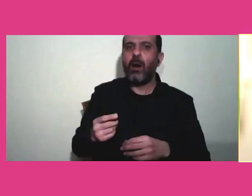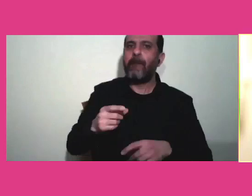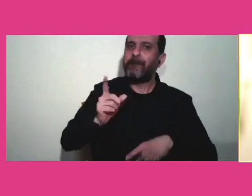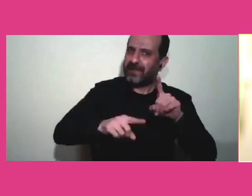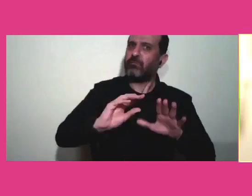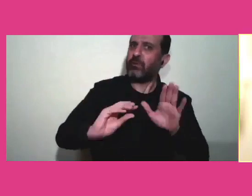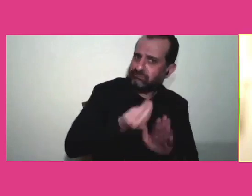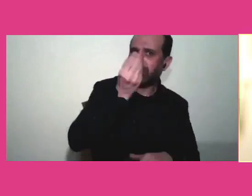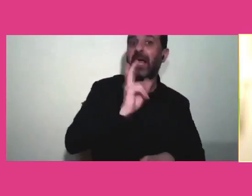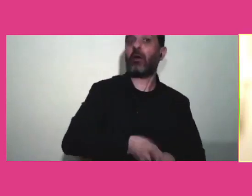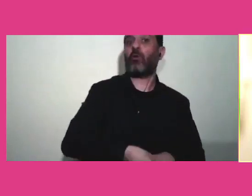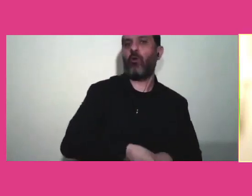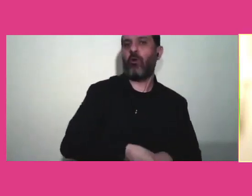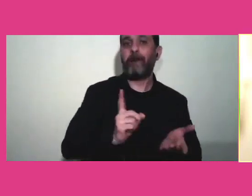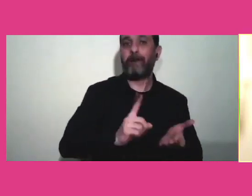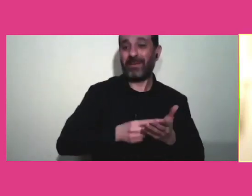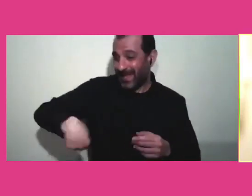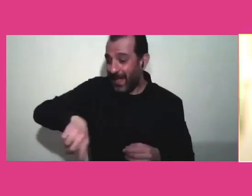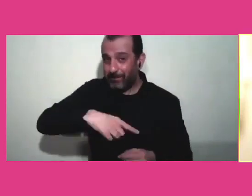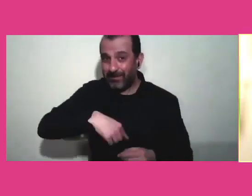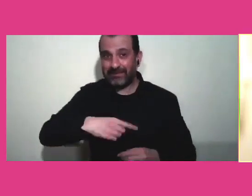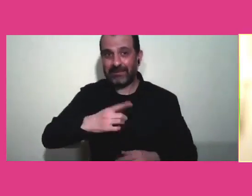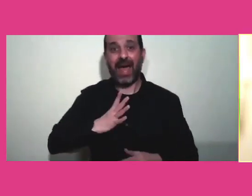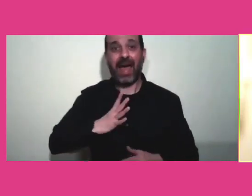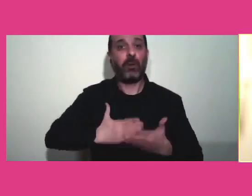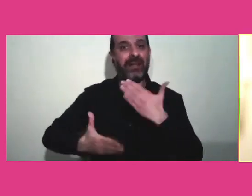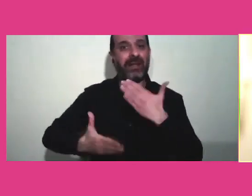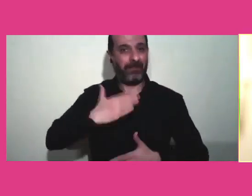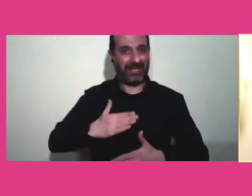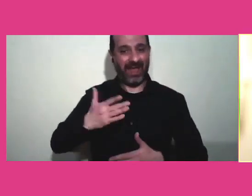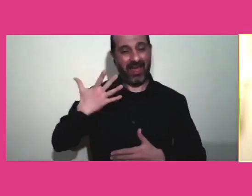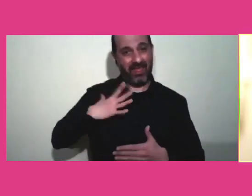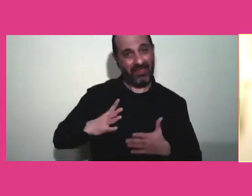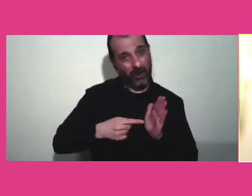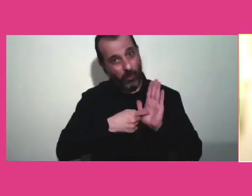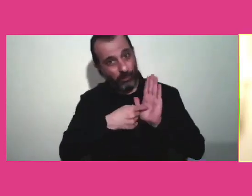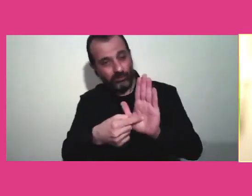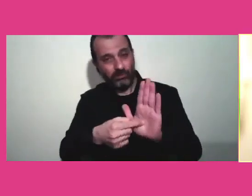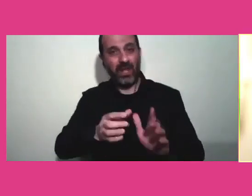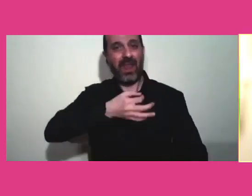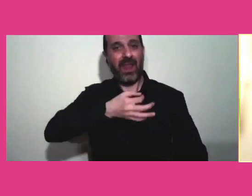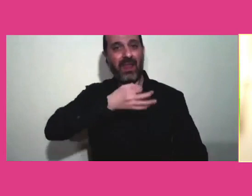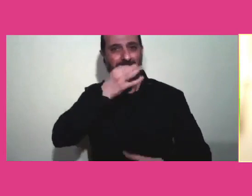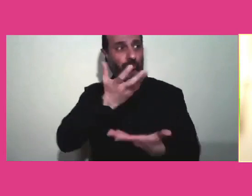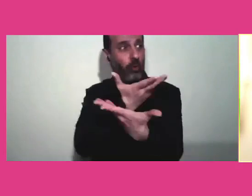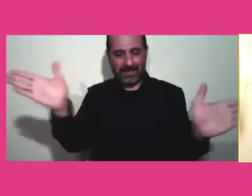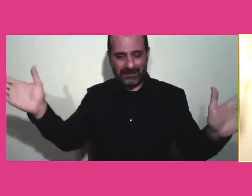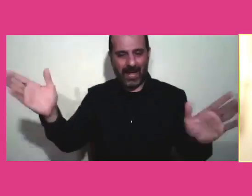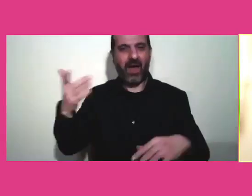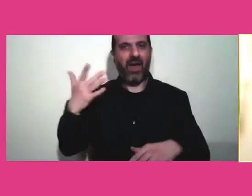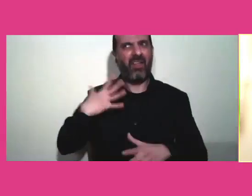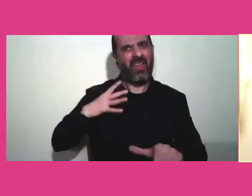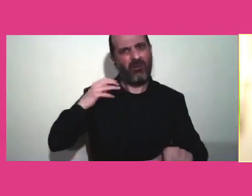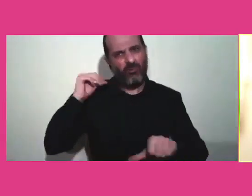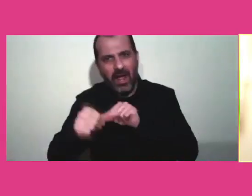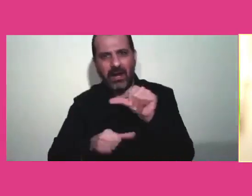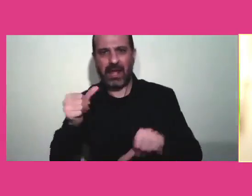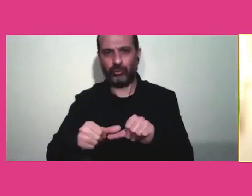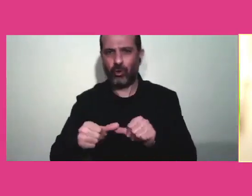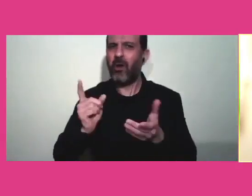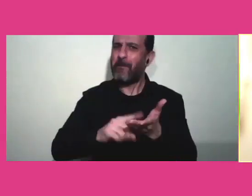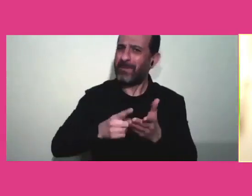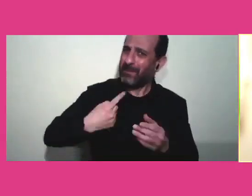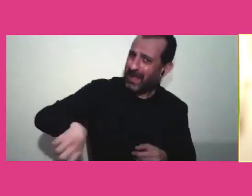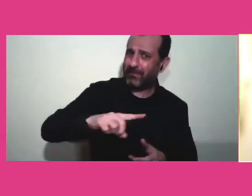εμείς τα ίδια τα ανάπηρα άτομα που θέλουμε να έχουμε λόγο, που θέλουμε να φέρουμε αλλαγή, να προσέχουμε και εμείς πάρα